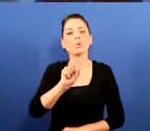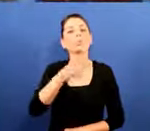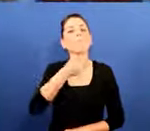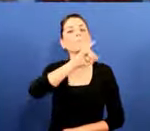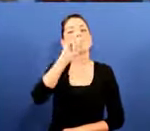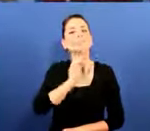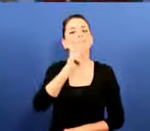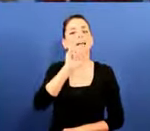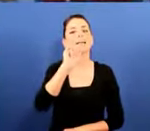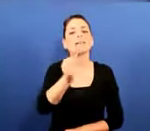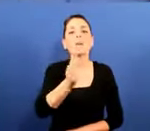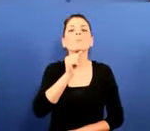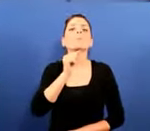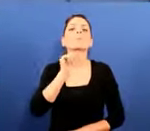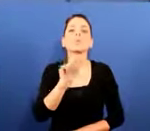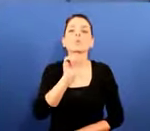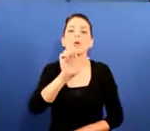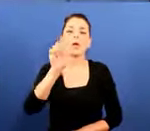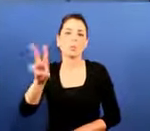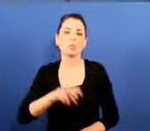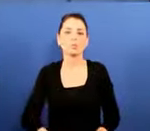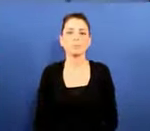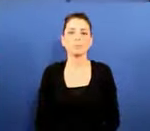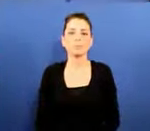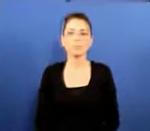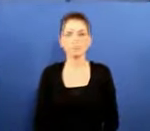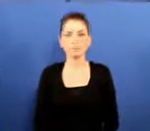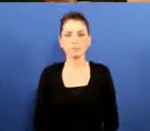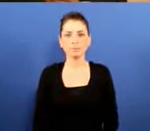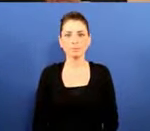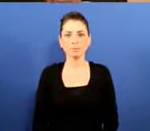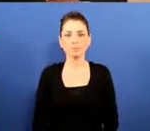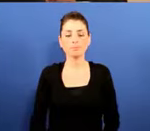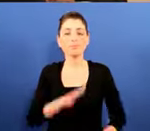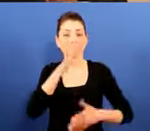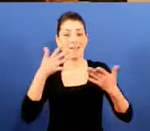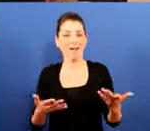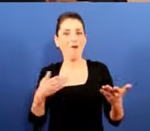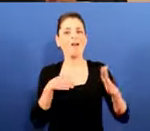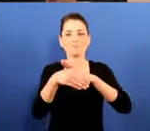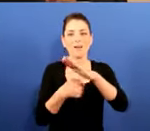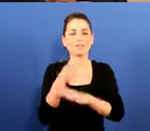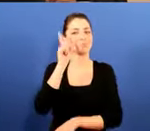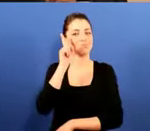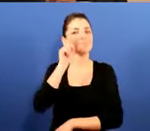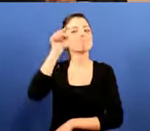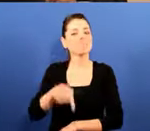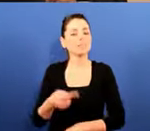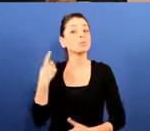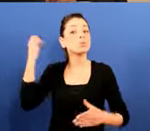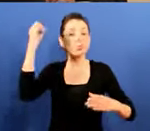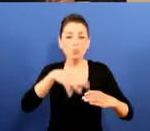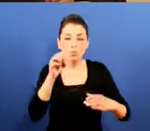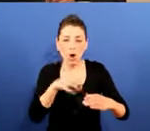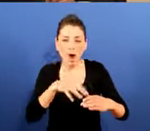posta elektronikoa proiektu zabalago baten osagaia da. Proiektu horren helburua da toki erakundeetan administrazio elektronikoa jartzeko